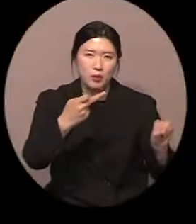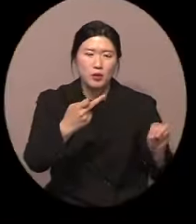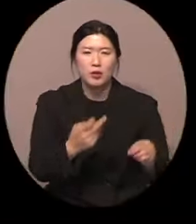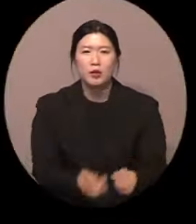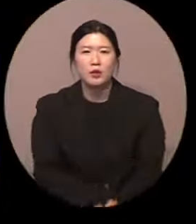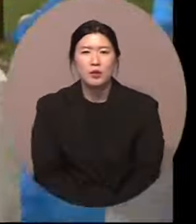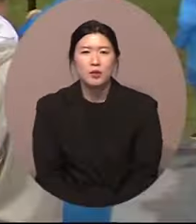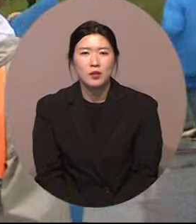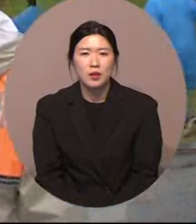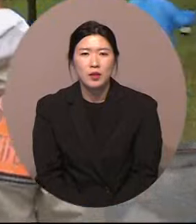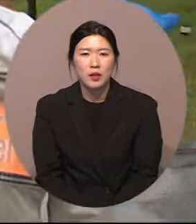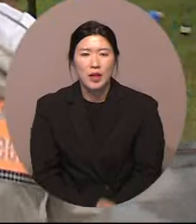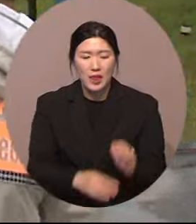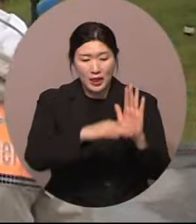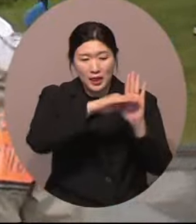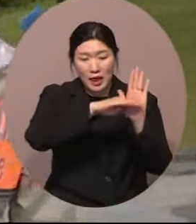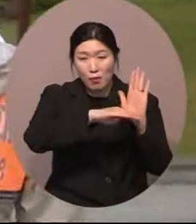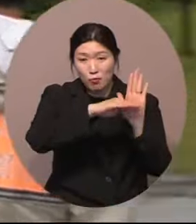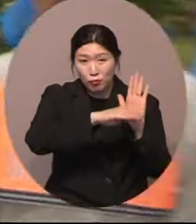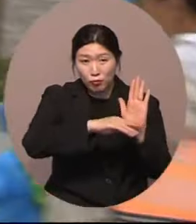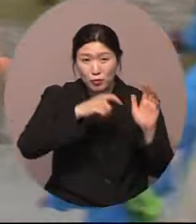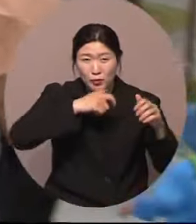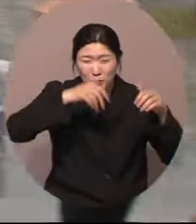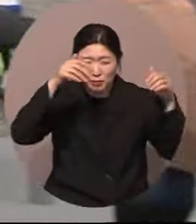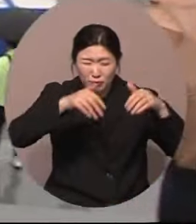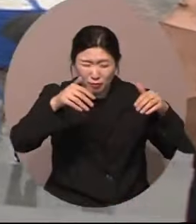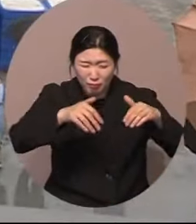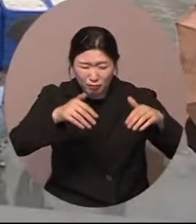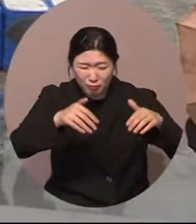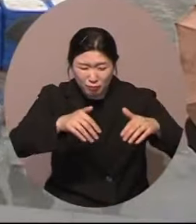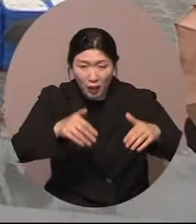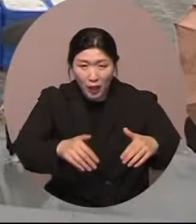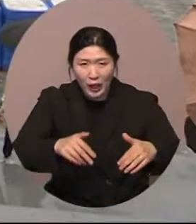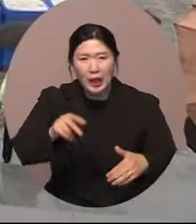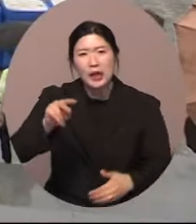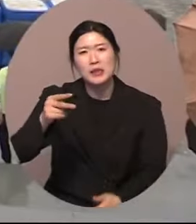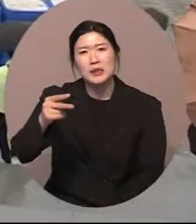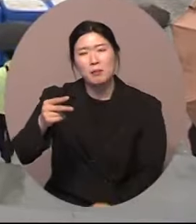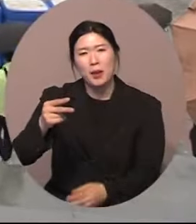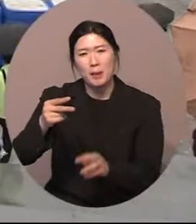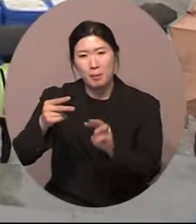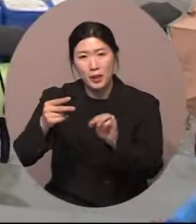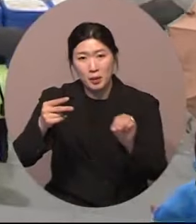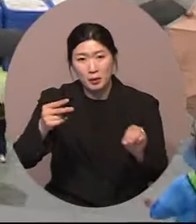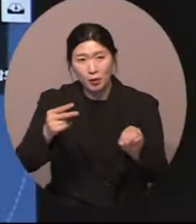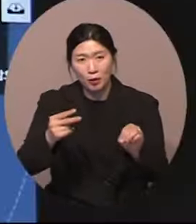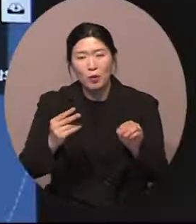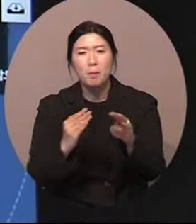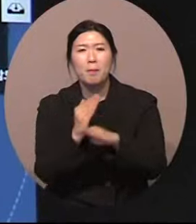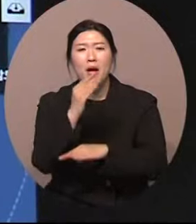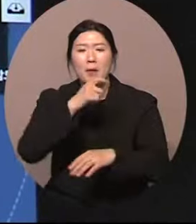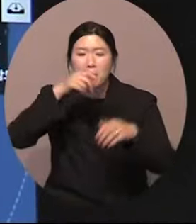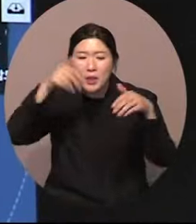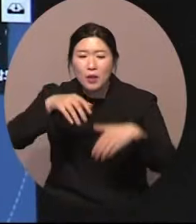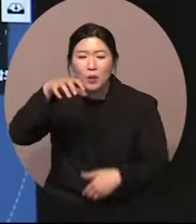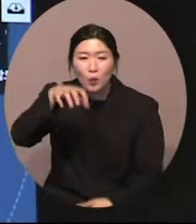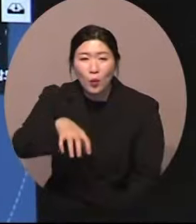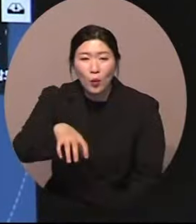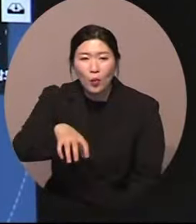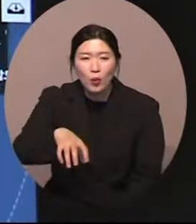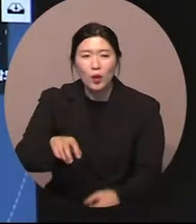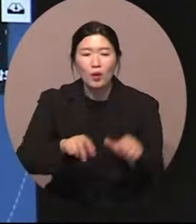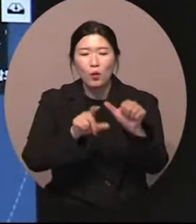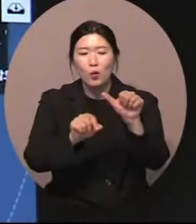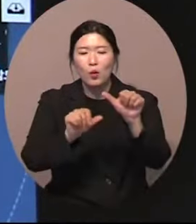탓입니다 남부지방을 중심으로 200mm 넘는 많은 비가 내린 지난 어린이날 연휴 산림청